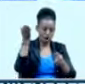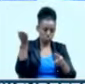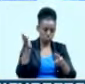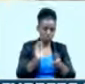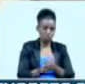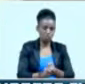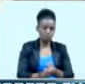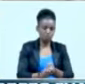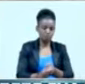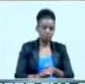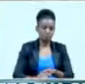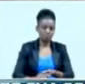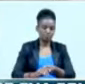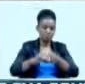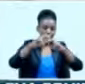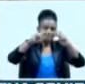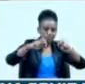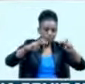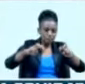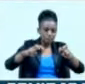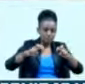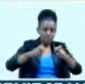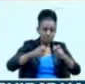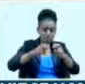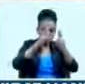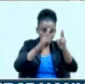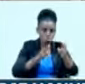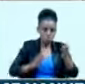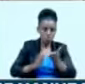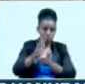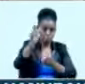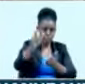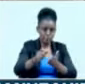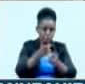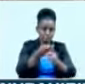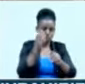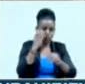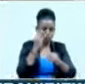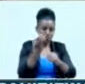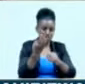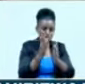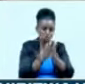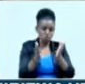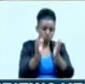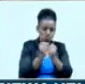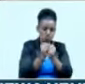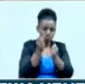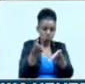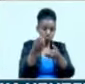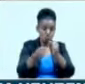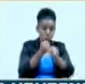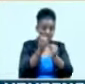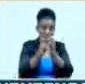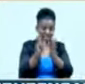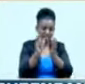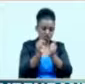yarahatubereye. Ubu bushakashatsi kwibahirizwa ry'uburenganzira bwa muntu bwakozwe kuva mu kwezi kwa gatatu kugeza mu kwezi kwa cumi uyu mwaka mu turere